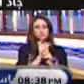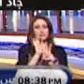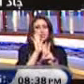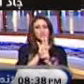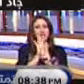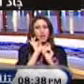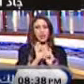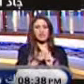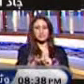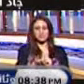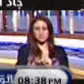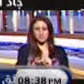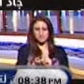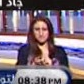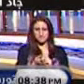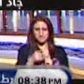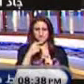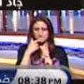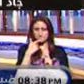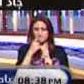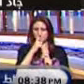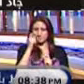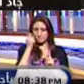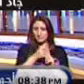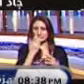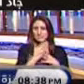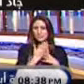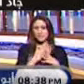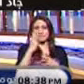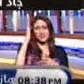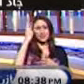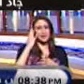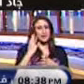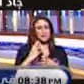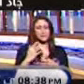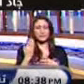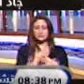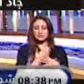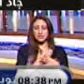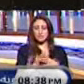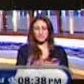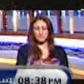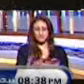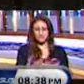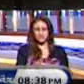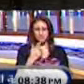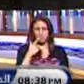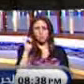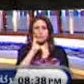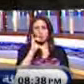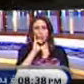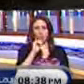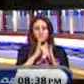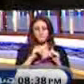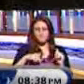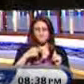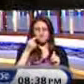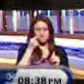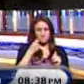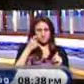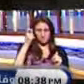يعني وتبدا وزاره الداخليه بكل اجهزتها تكون رهن لاشاره هذا المواطن في الخارج،